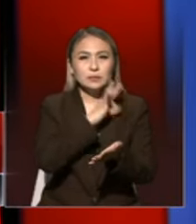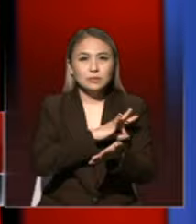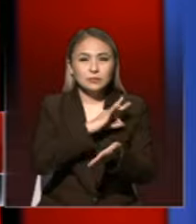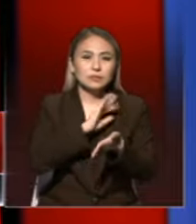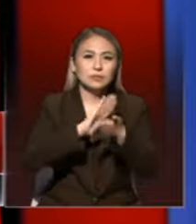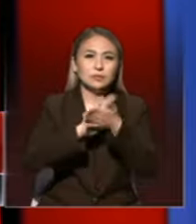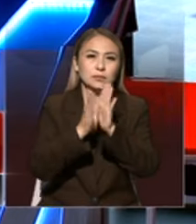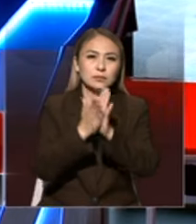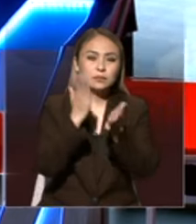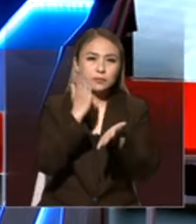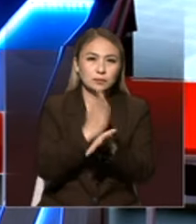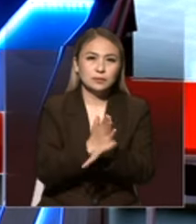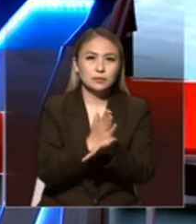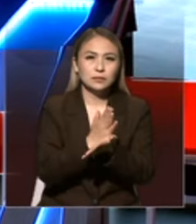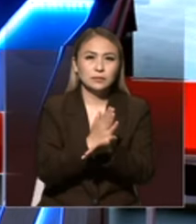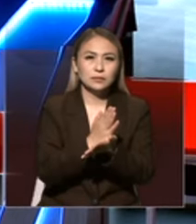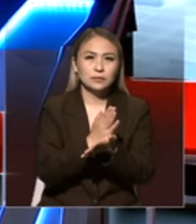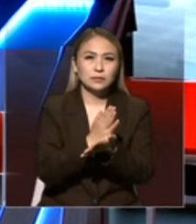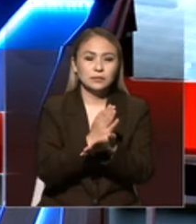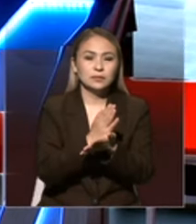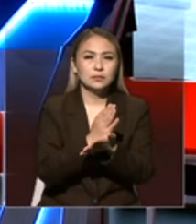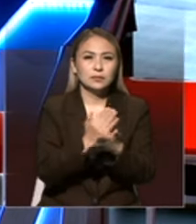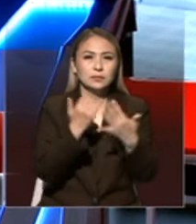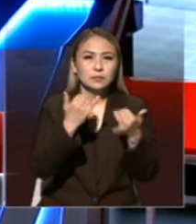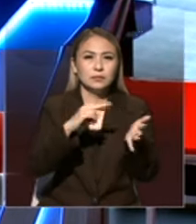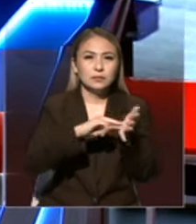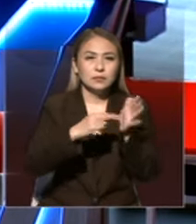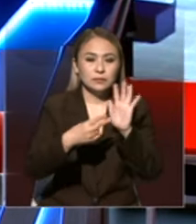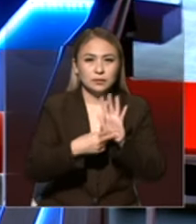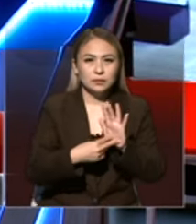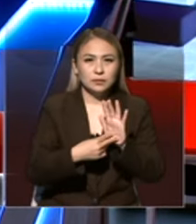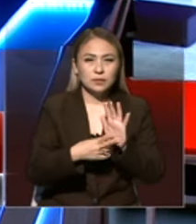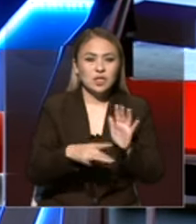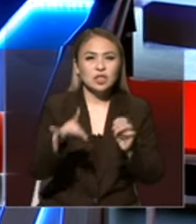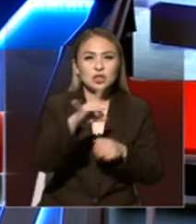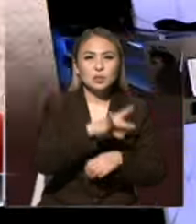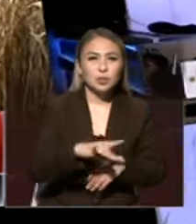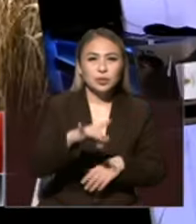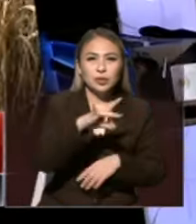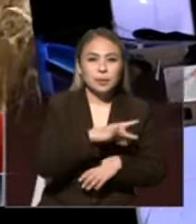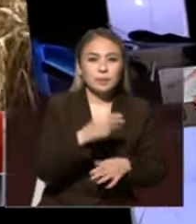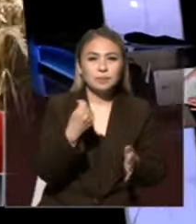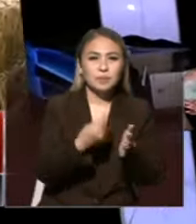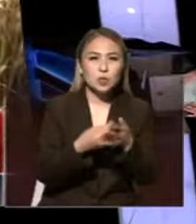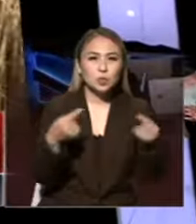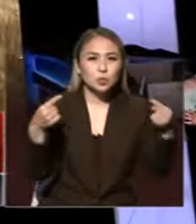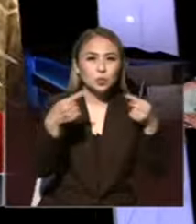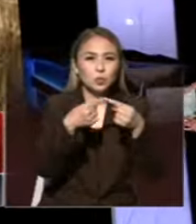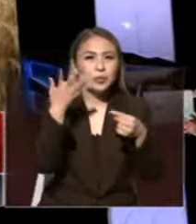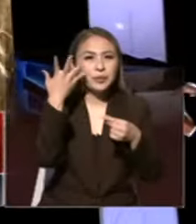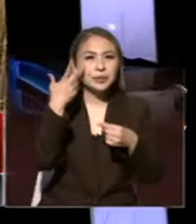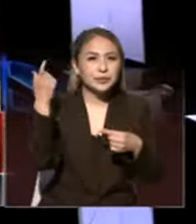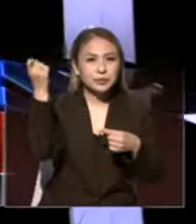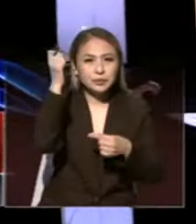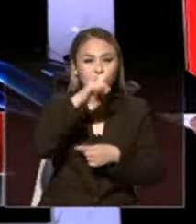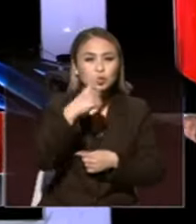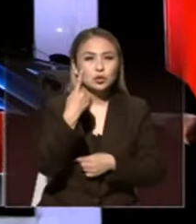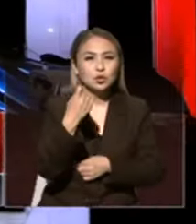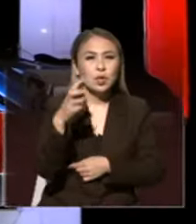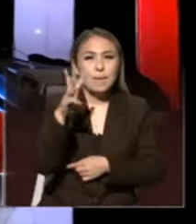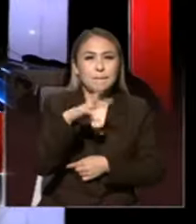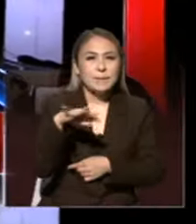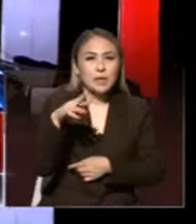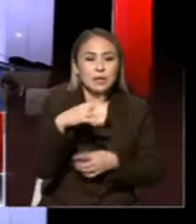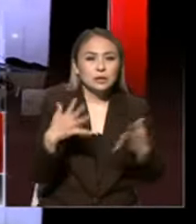келісілді. Бірақ енді қазір жоспар мынау республикалық бюджетті анықтау кезінде сол 100 миллиард дер